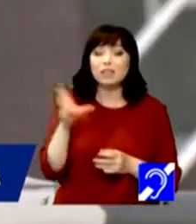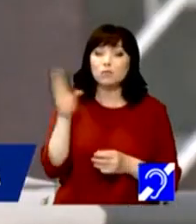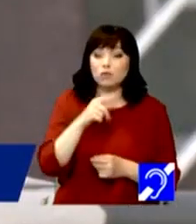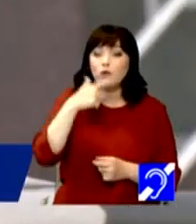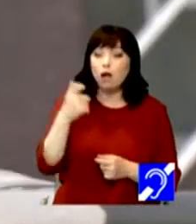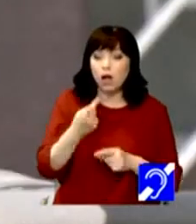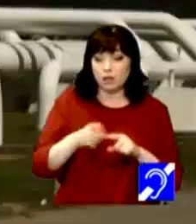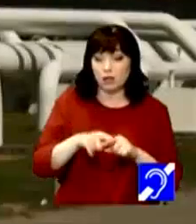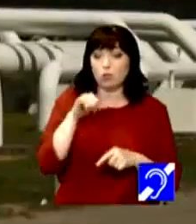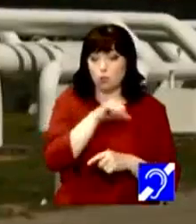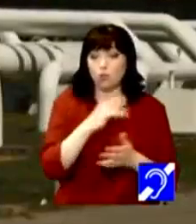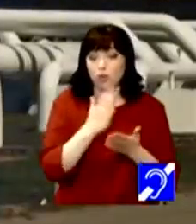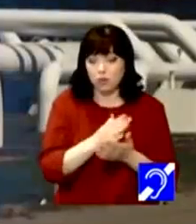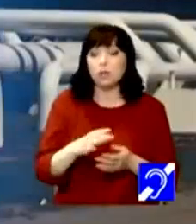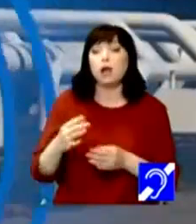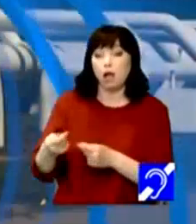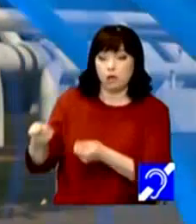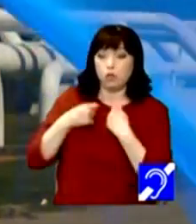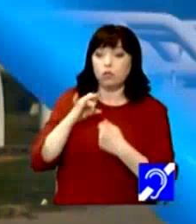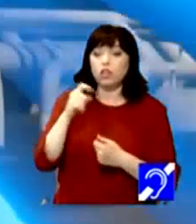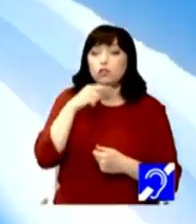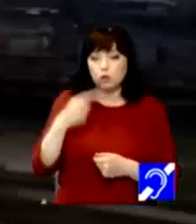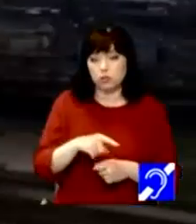gaze naturale ale acestei țări provin din Rusia.